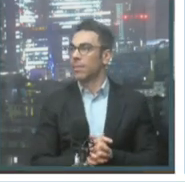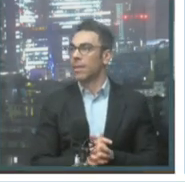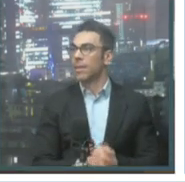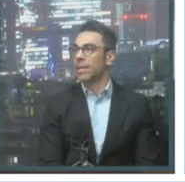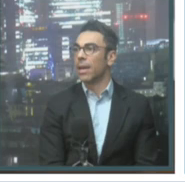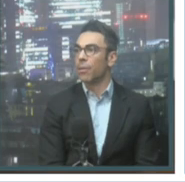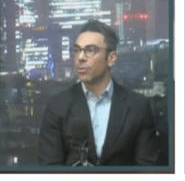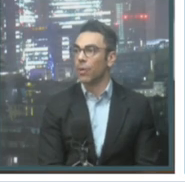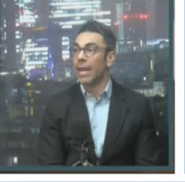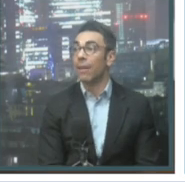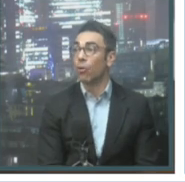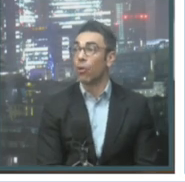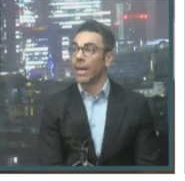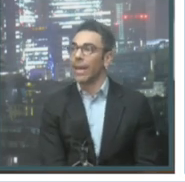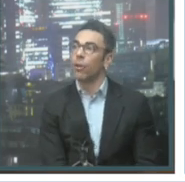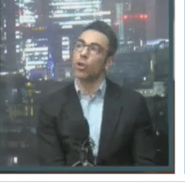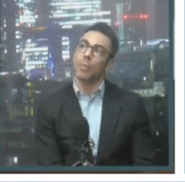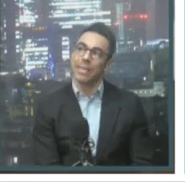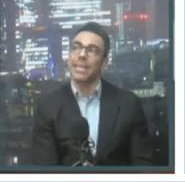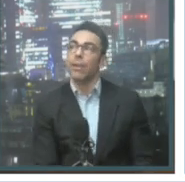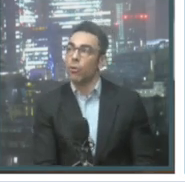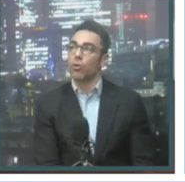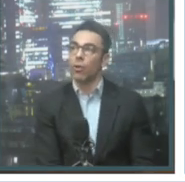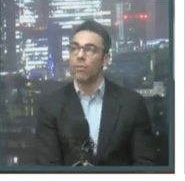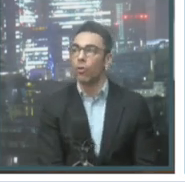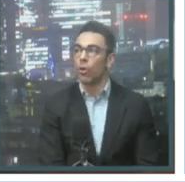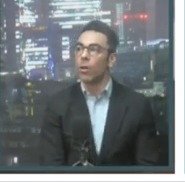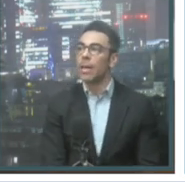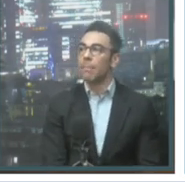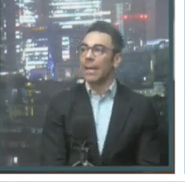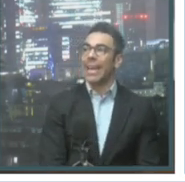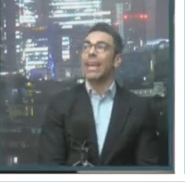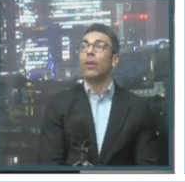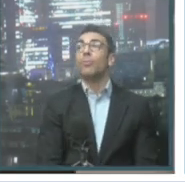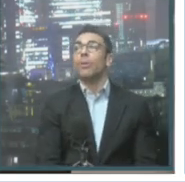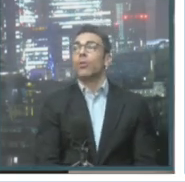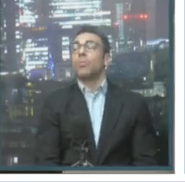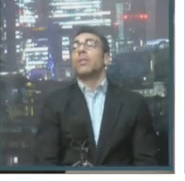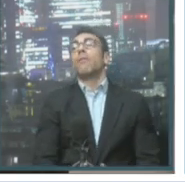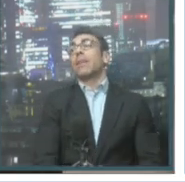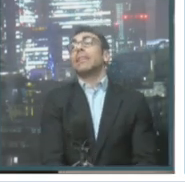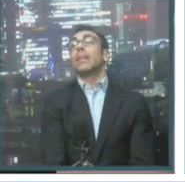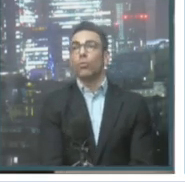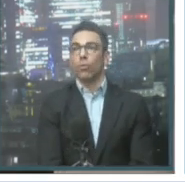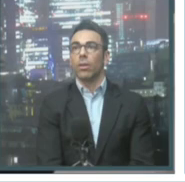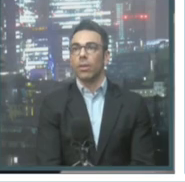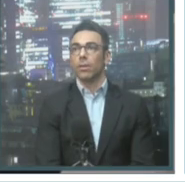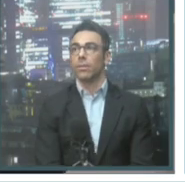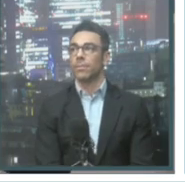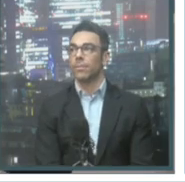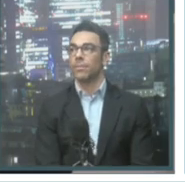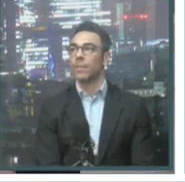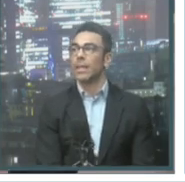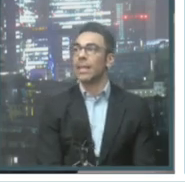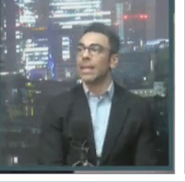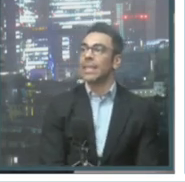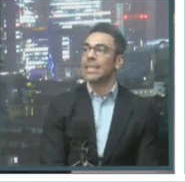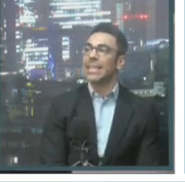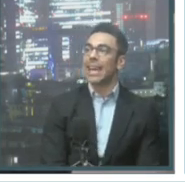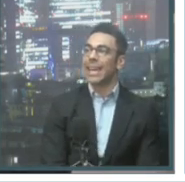sì questo è il lavoro che il nostro pensiero il nostro lavoro perché lorini nostro obiettivo è far vedere di tutti